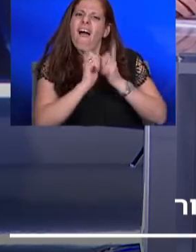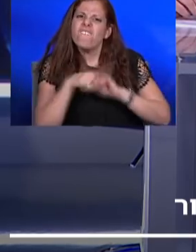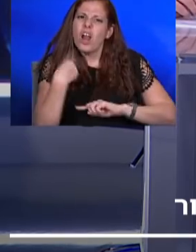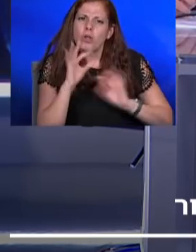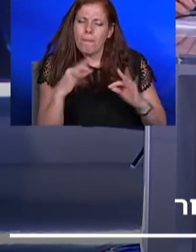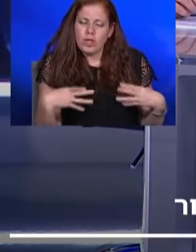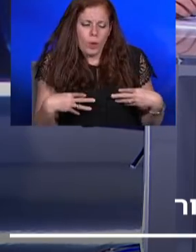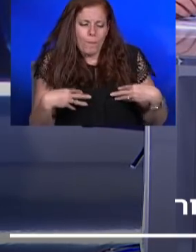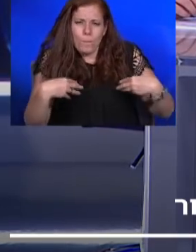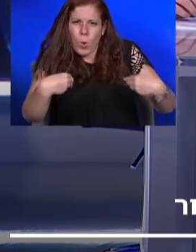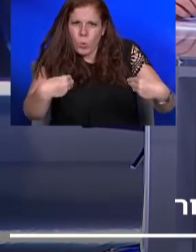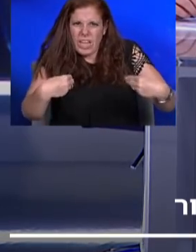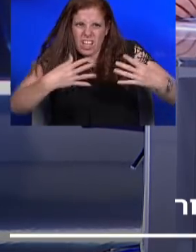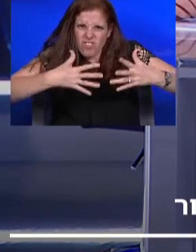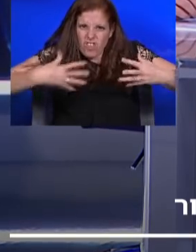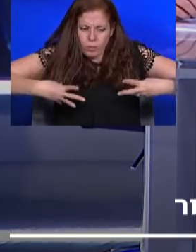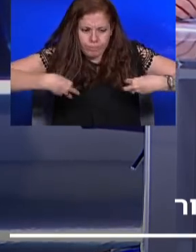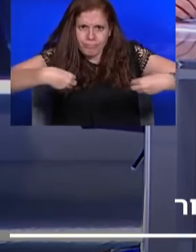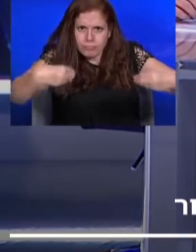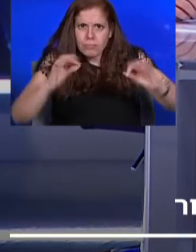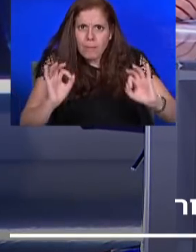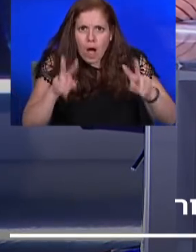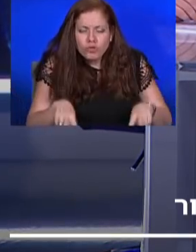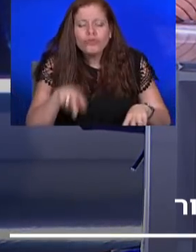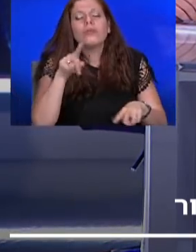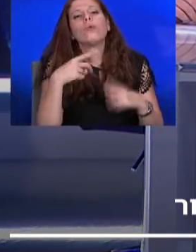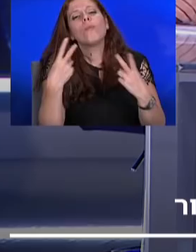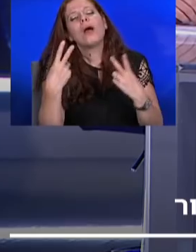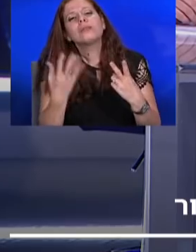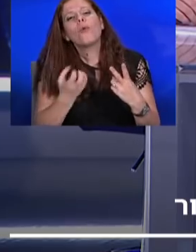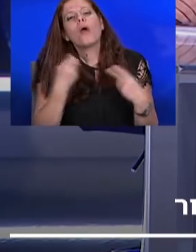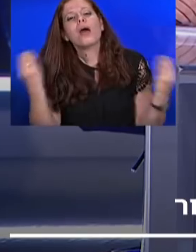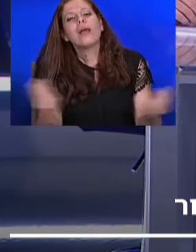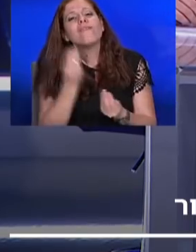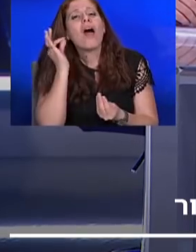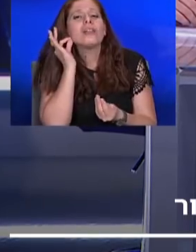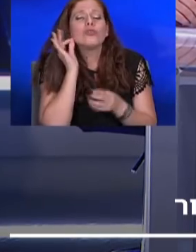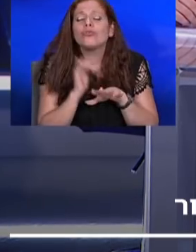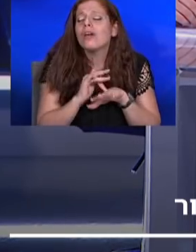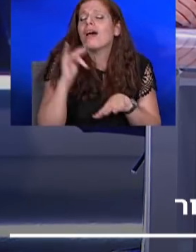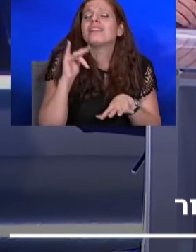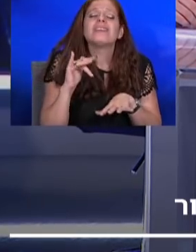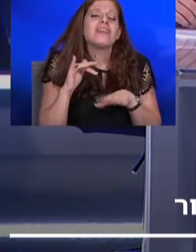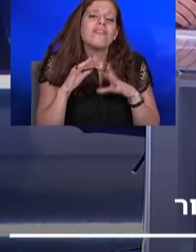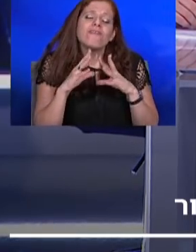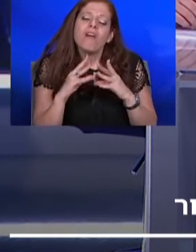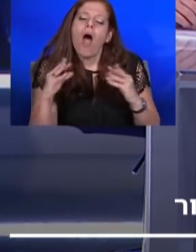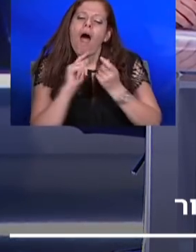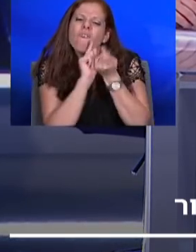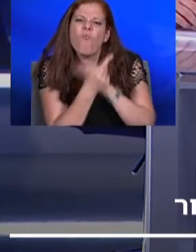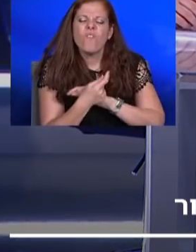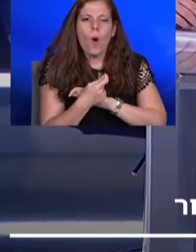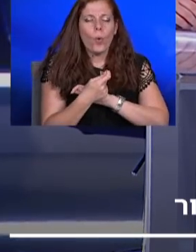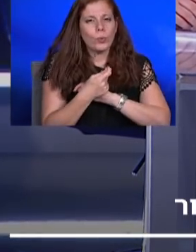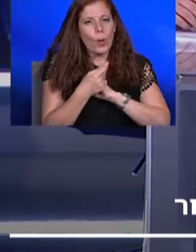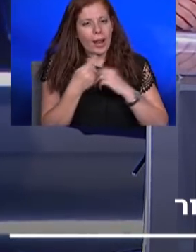ואימתנית. הוא בעצם לוקח את האיבר הנשי העדין והרך, והופך אותו ממש לאלמנט של